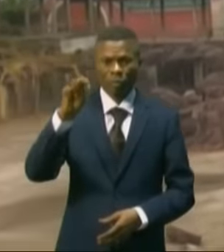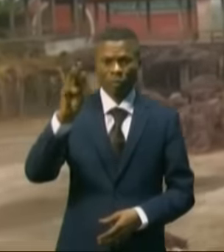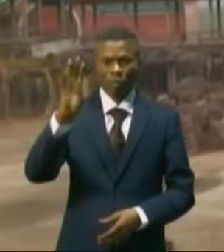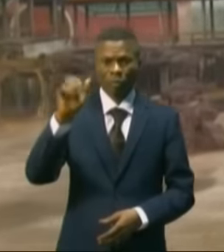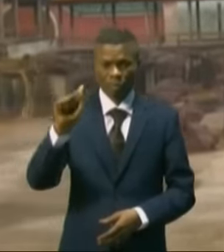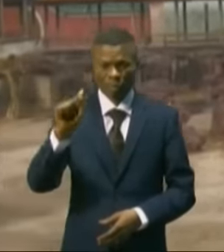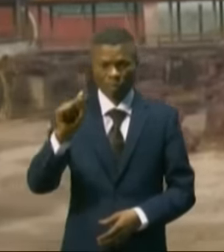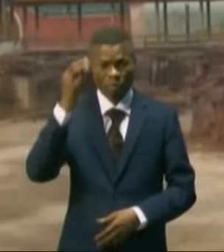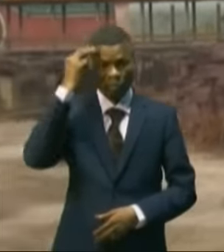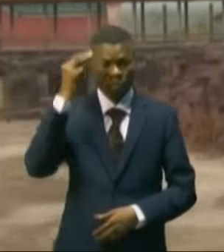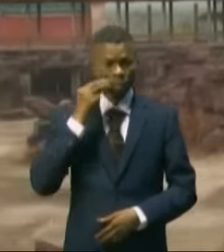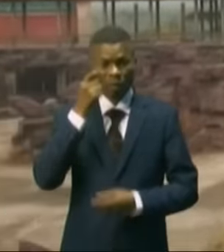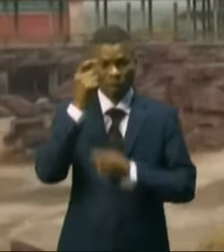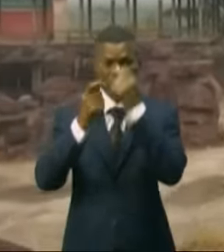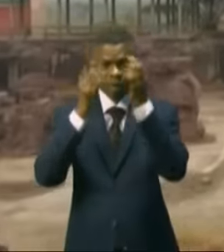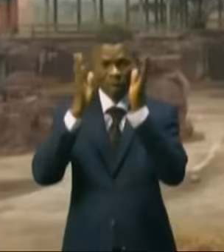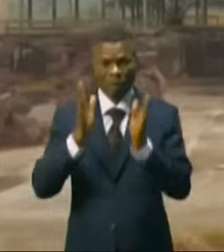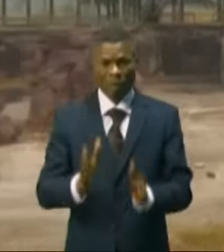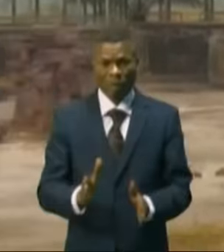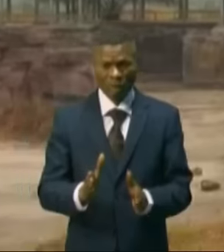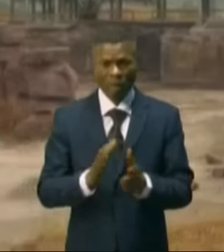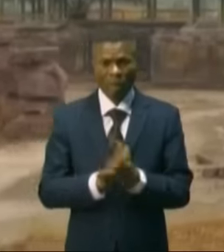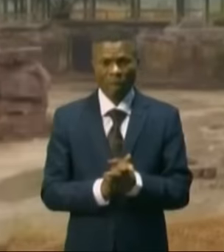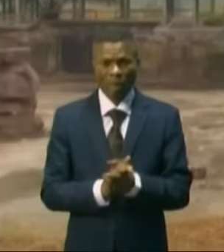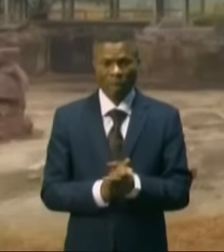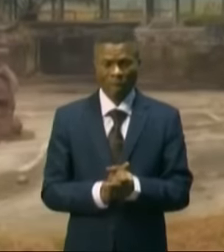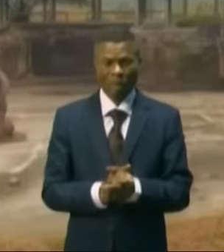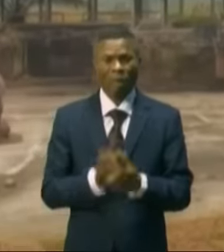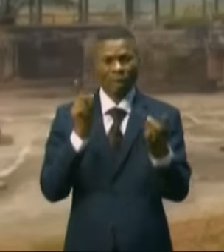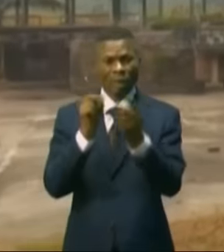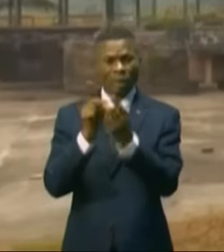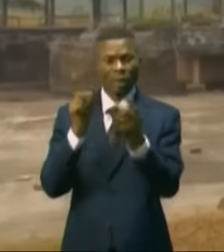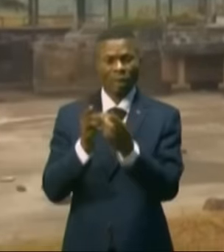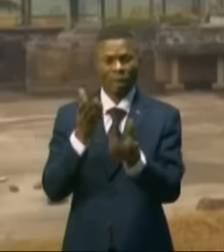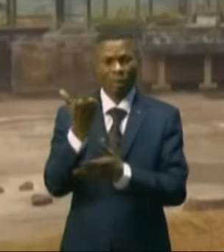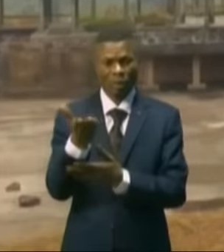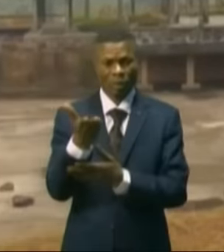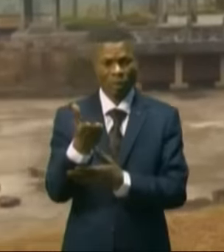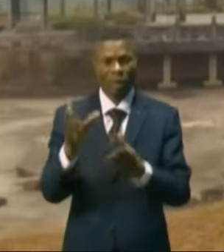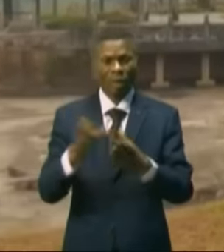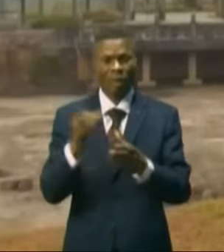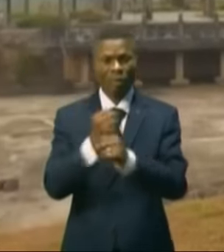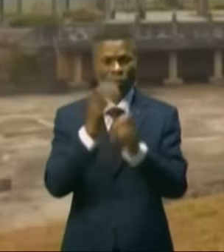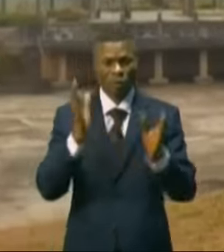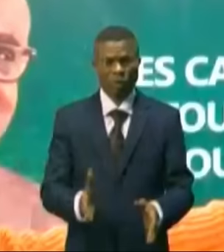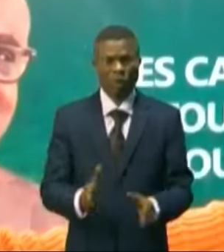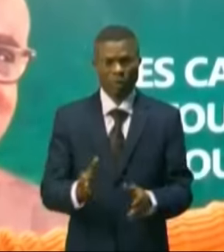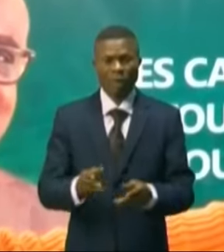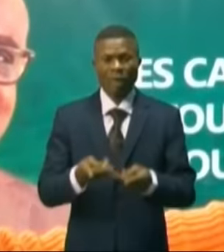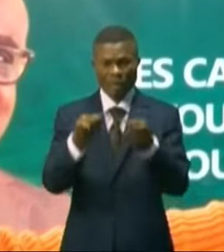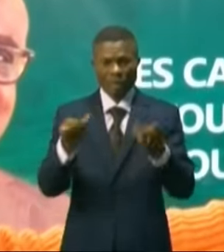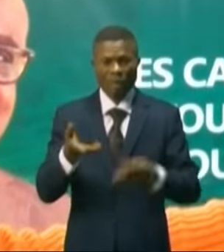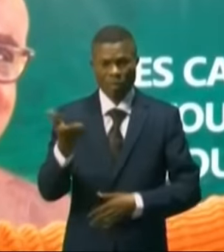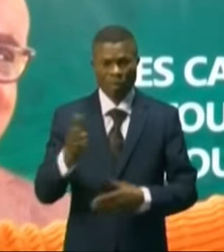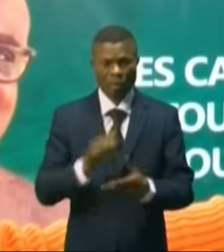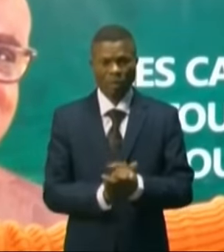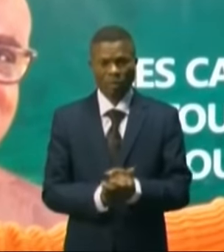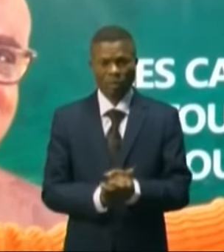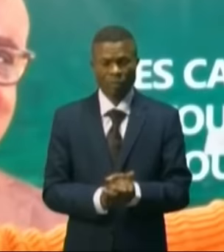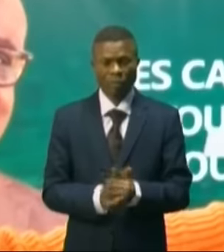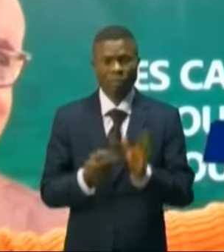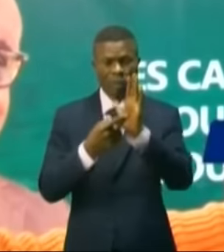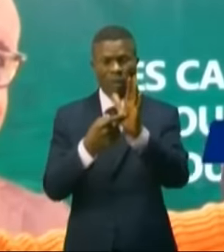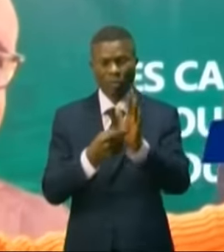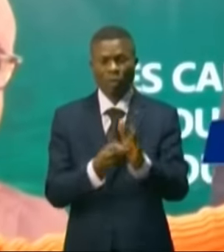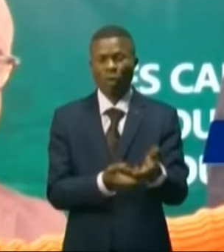le ministre du Tourisme a fait une prise de contact avec les agents de ces grands sites. C'est une marque de